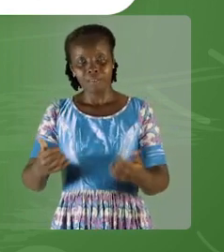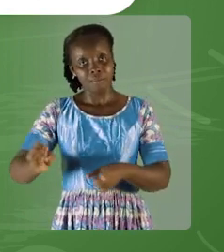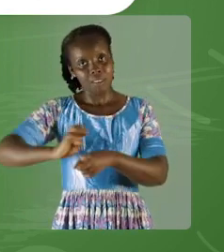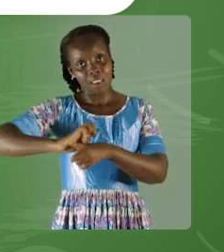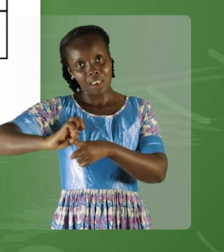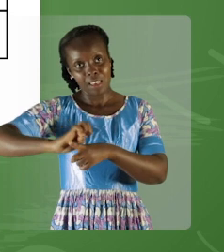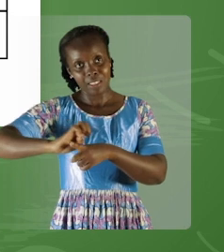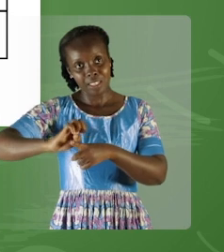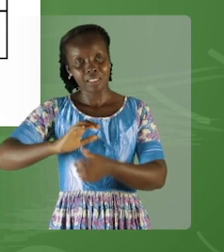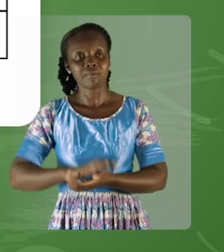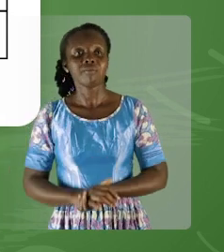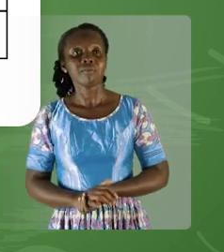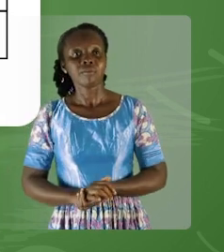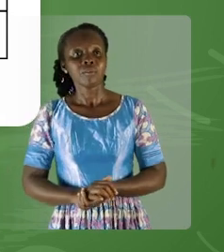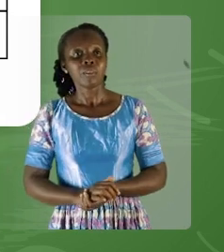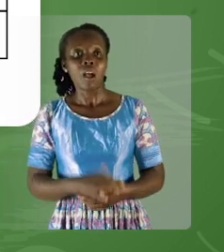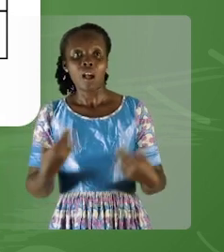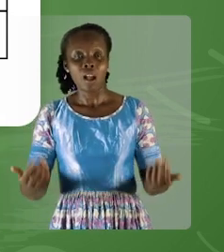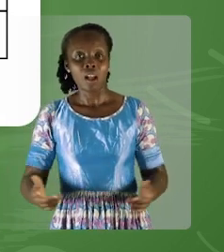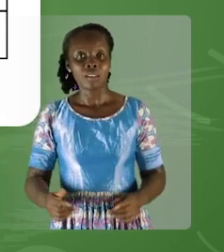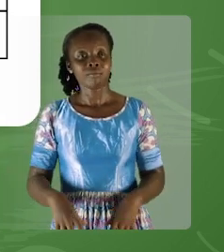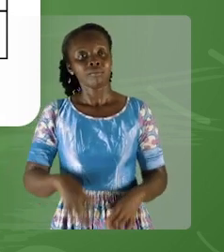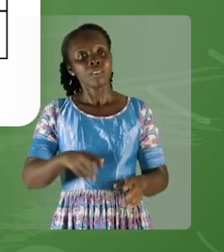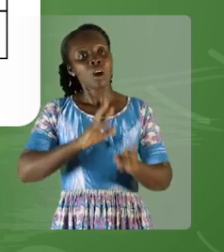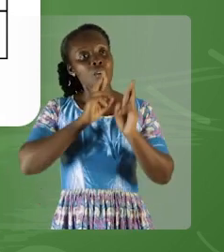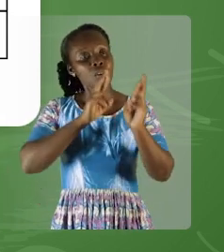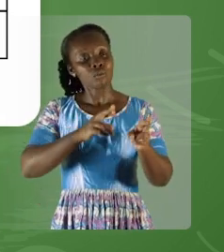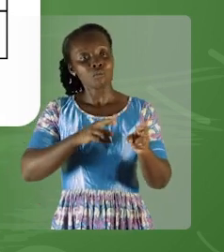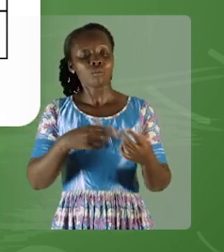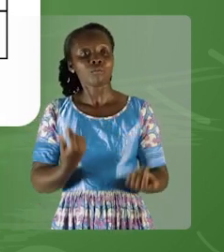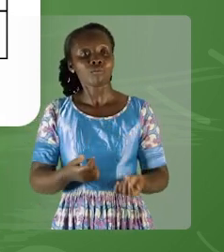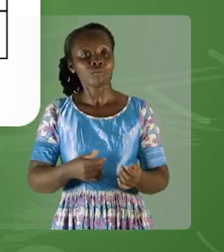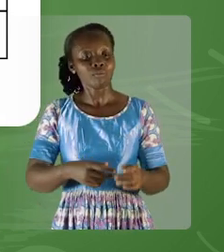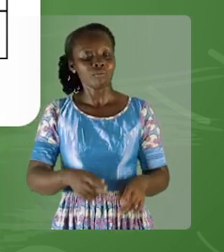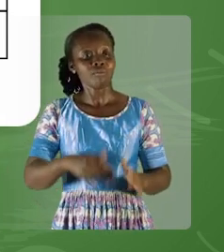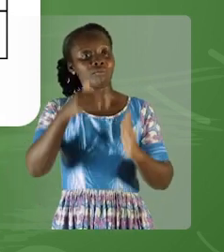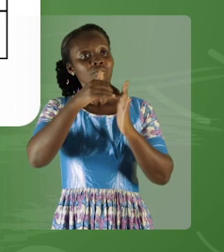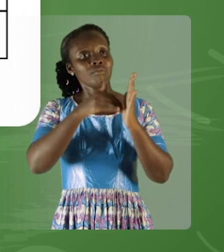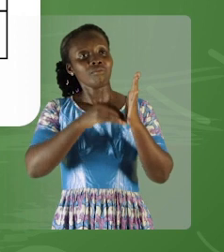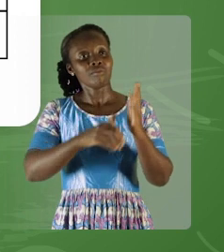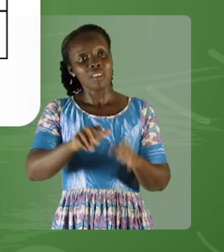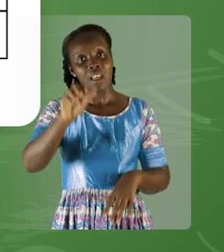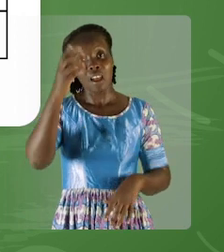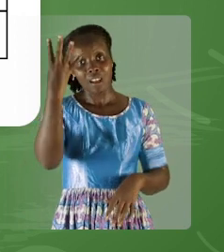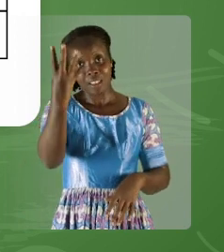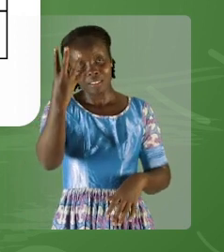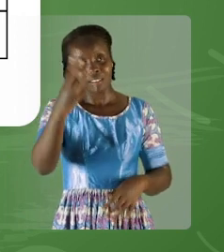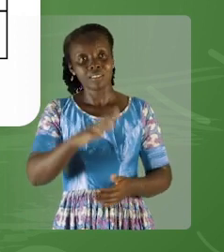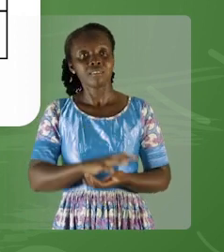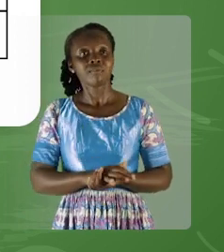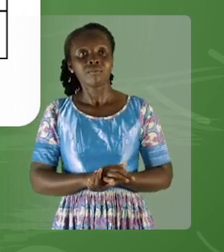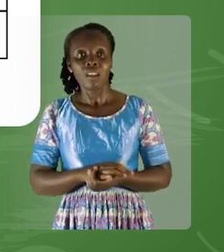un exercice parmi les propositions de définition d'un centre de santé ci-dessous.